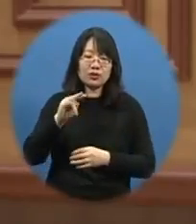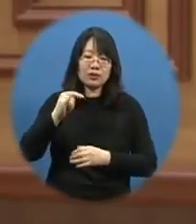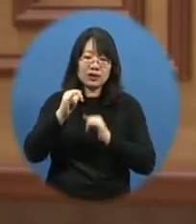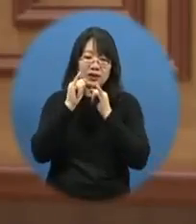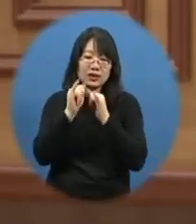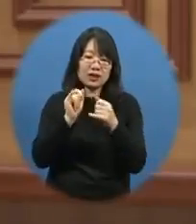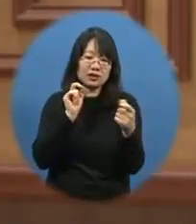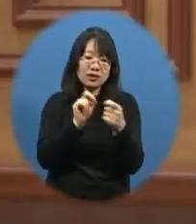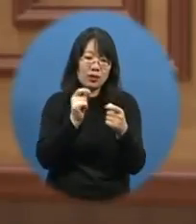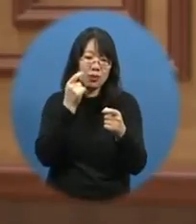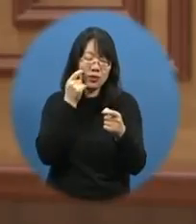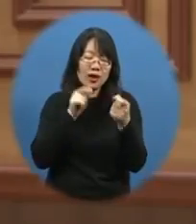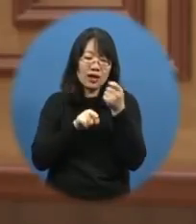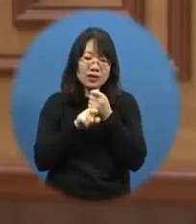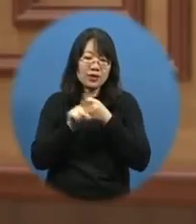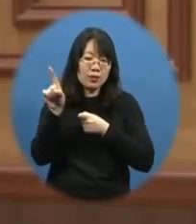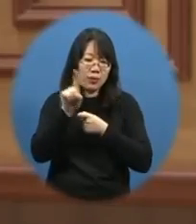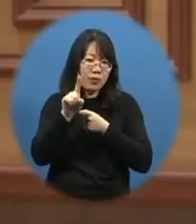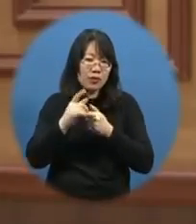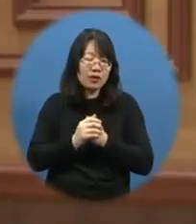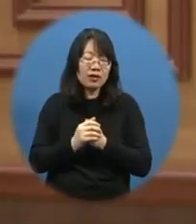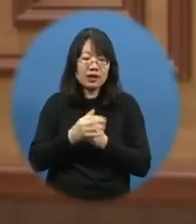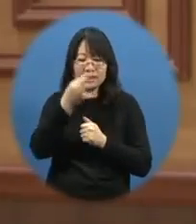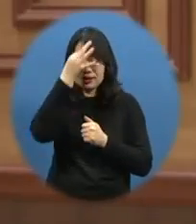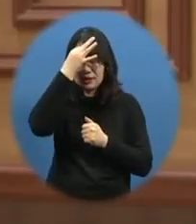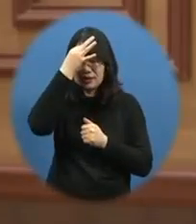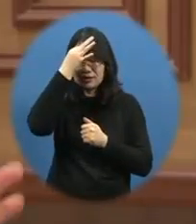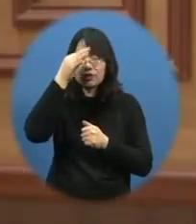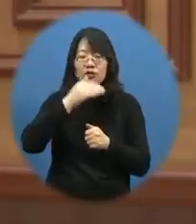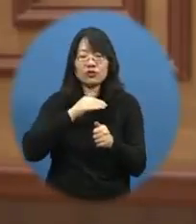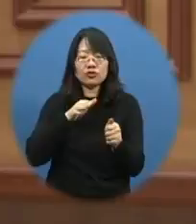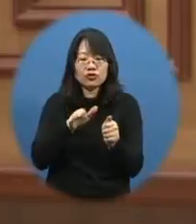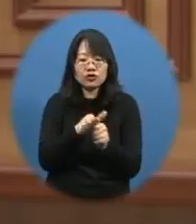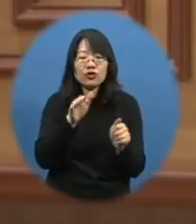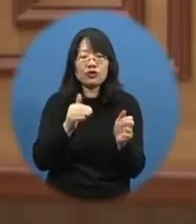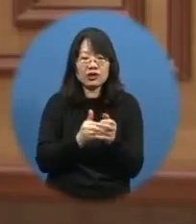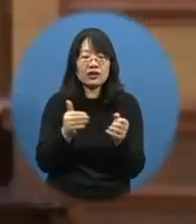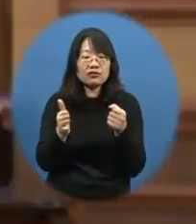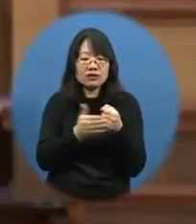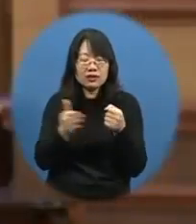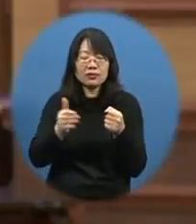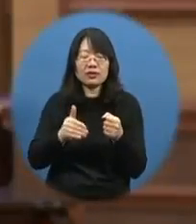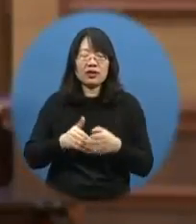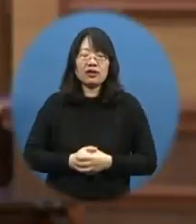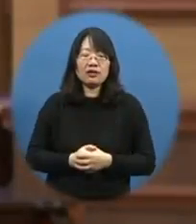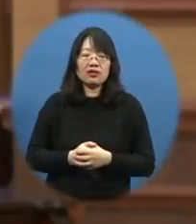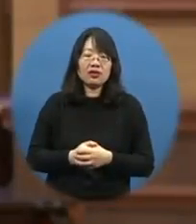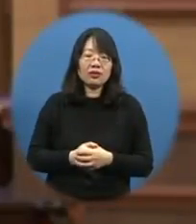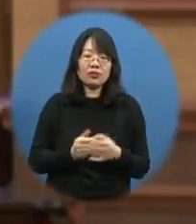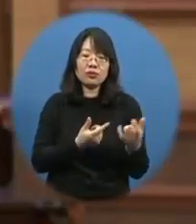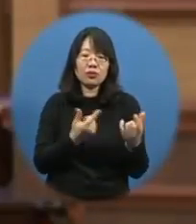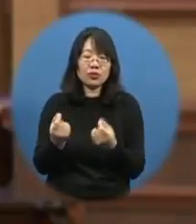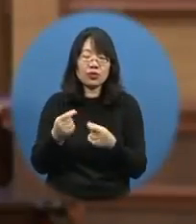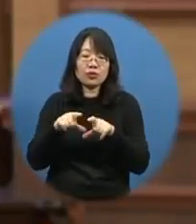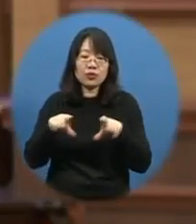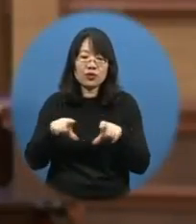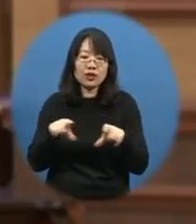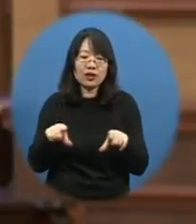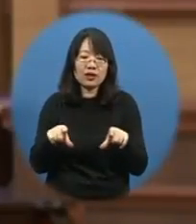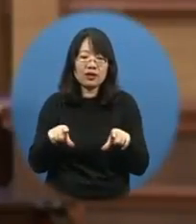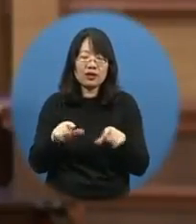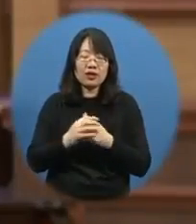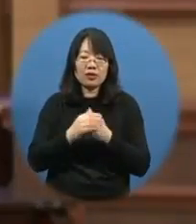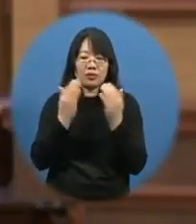노벨상에 접근하지 못한 이유가 재능을 죽여버린다는 얘기입니다. 네, 재능을 죽이고 전부 보통. 그렇죠.